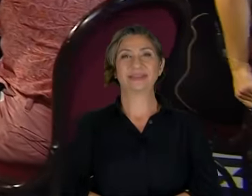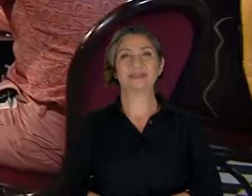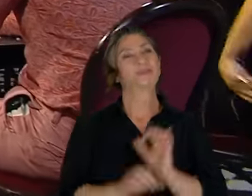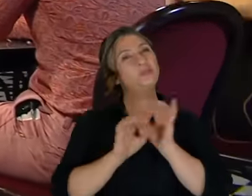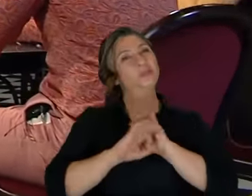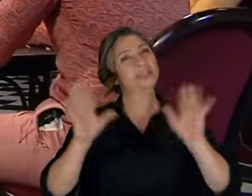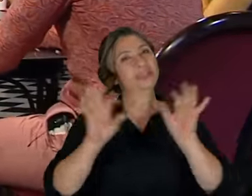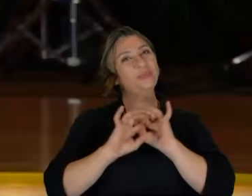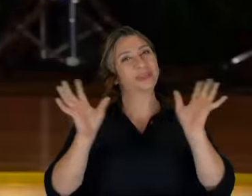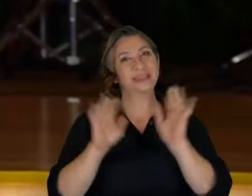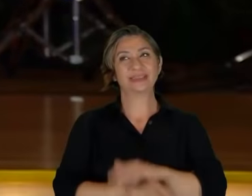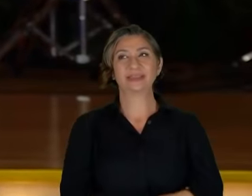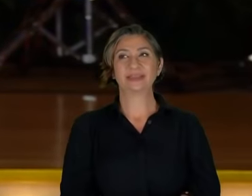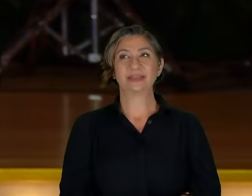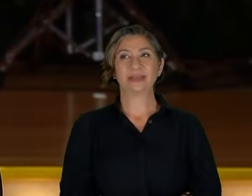Müthiş, müthiş, müthiş.